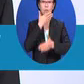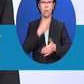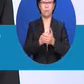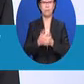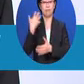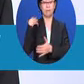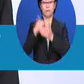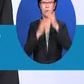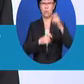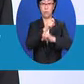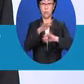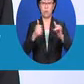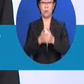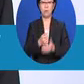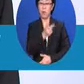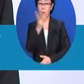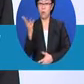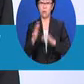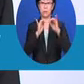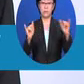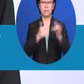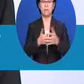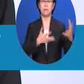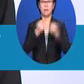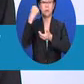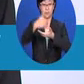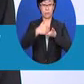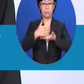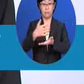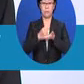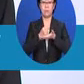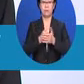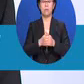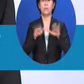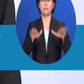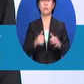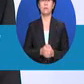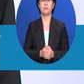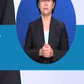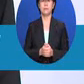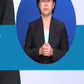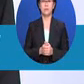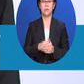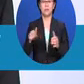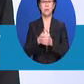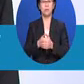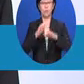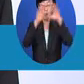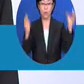복지를 담당하는 공무원 등등에서 여러 분의 많은 의견을 수렴했습니다만은 오늘은 불특정